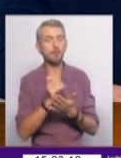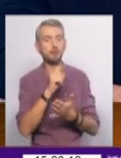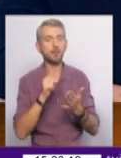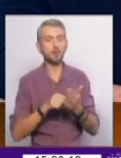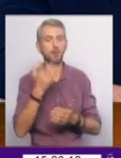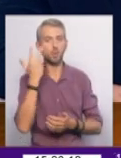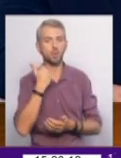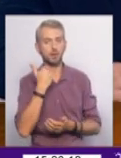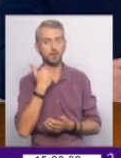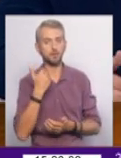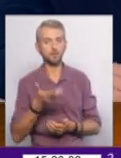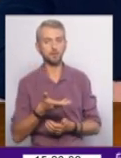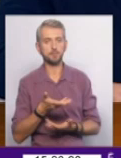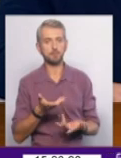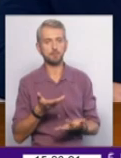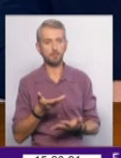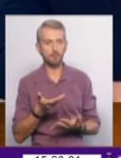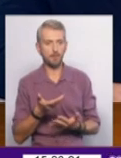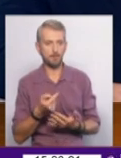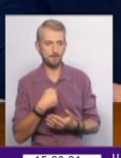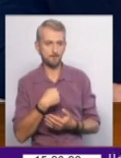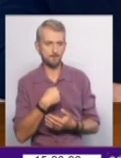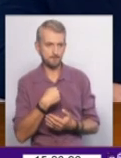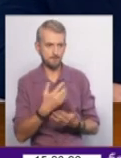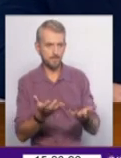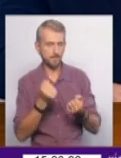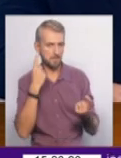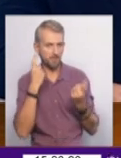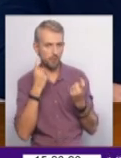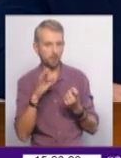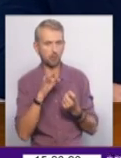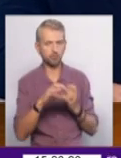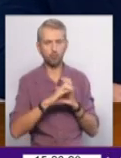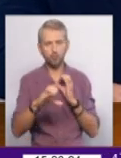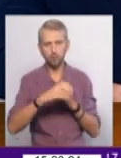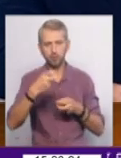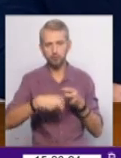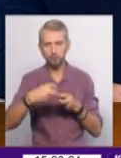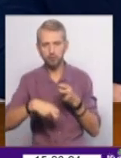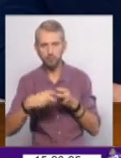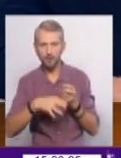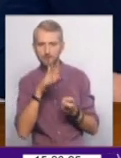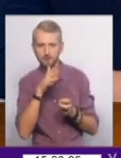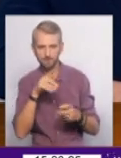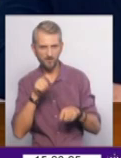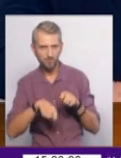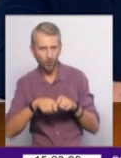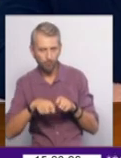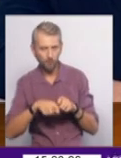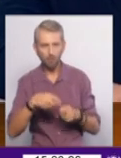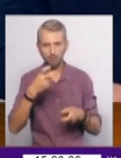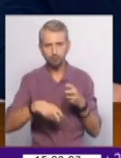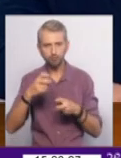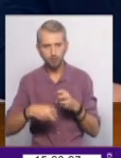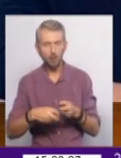коли до нас приходить інформація щодо поривів після випробувань. Ці пориви